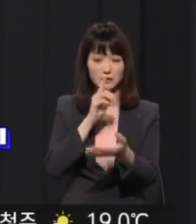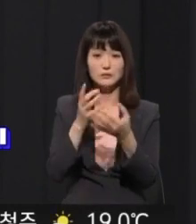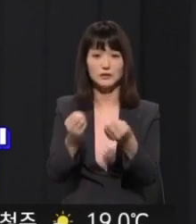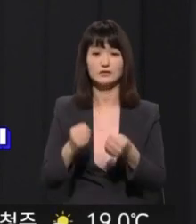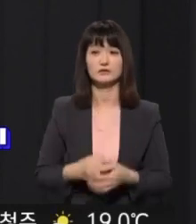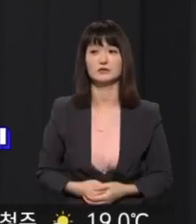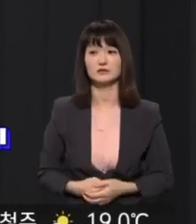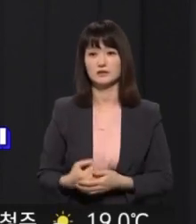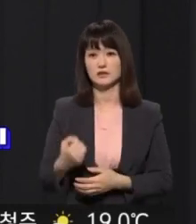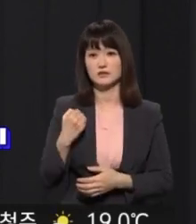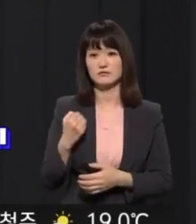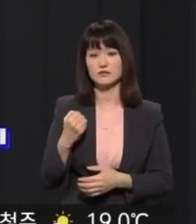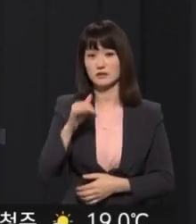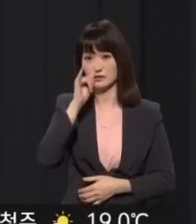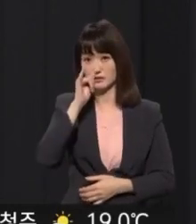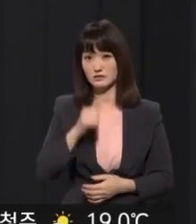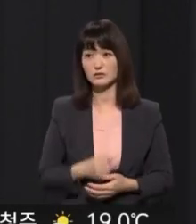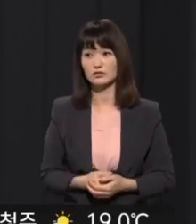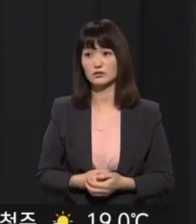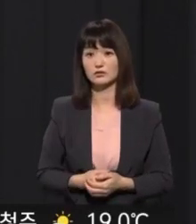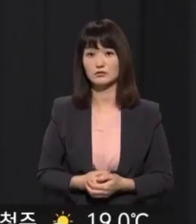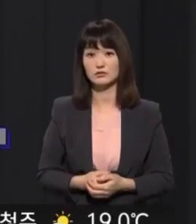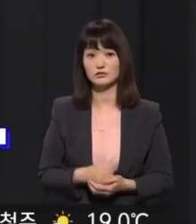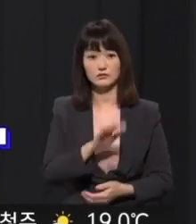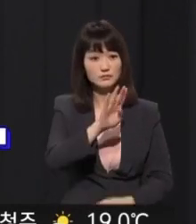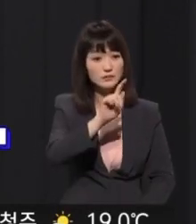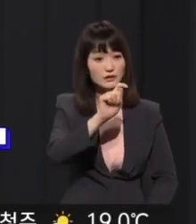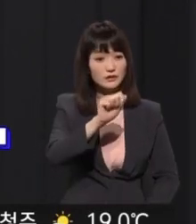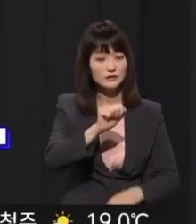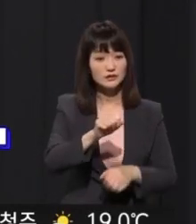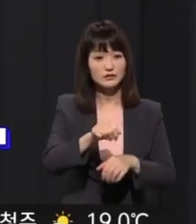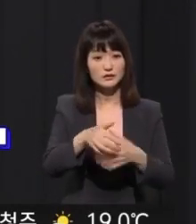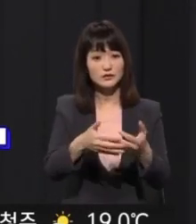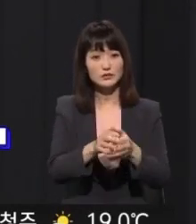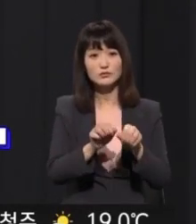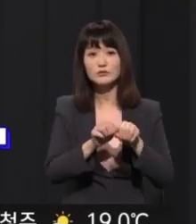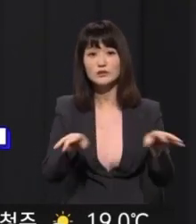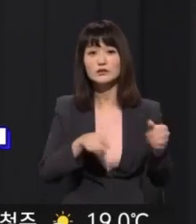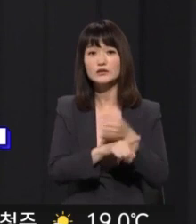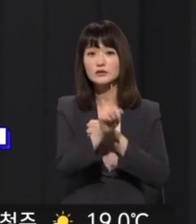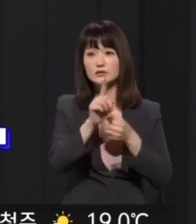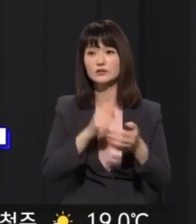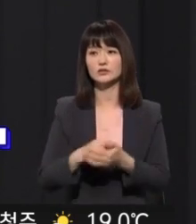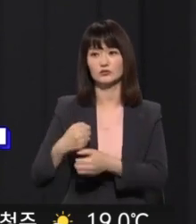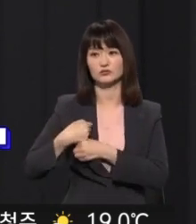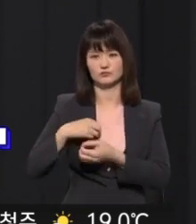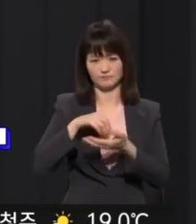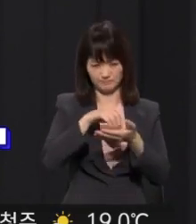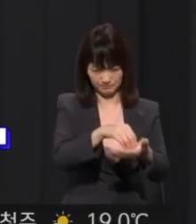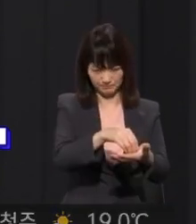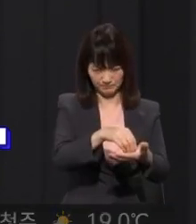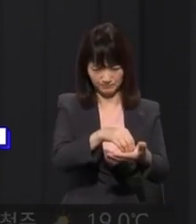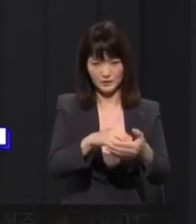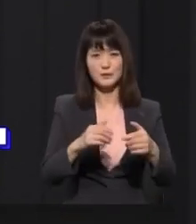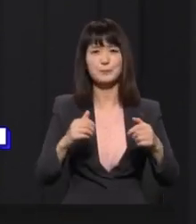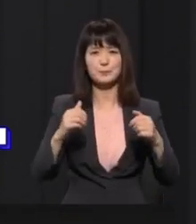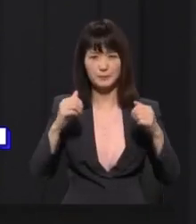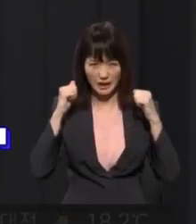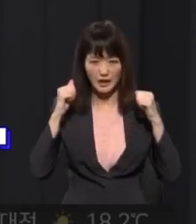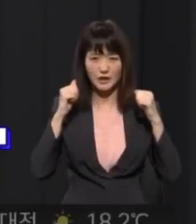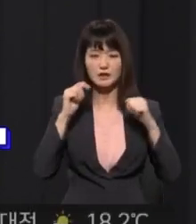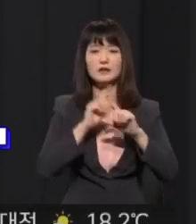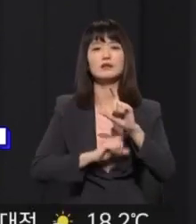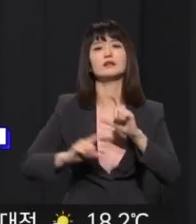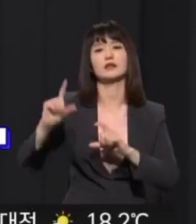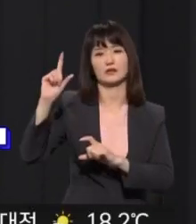뭐 영향력이 있는데 이 사람들을 왜 해산시키려고 하냐 하시는데 병역을 이행하는 것 자체가 더 큰 영향력을 행사할